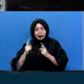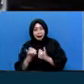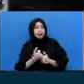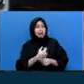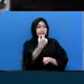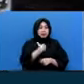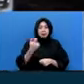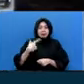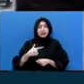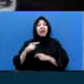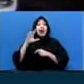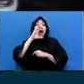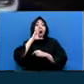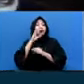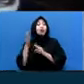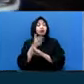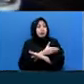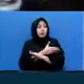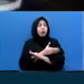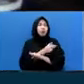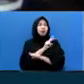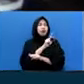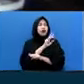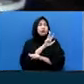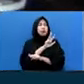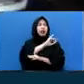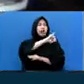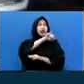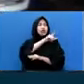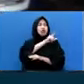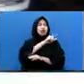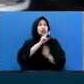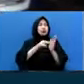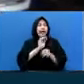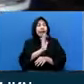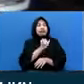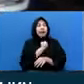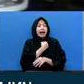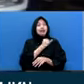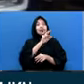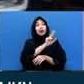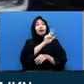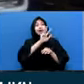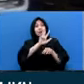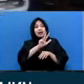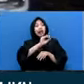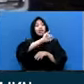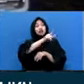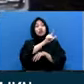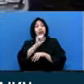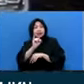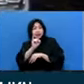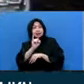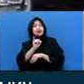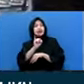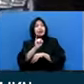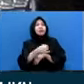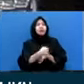sebelum Agustus pun banyak dari dari tanggal 29 Juni Juli sor 29 Juli sampai tanggal rata-rata